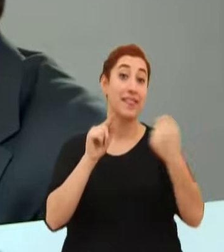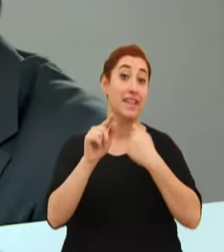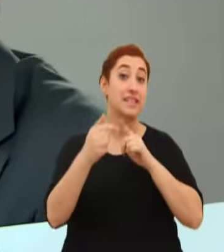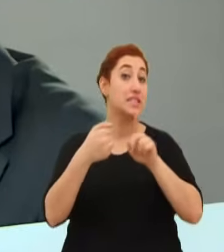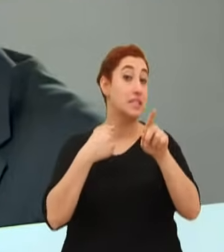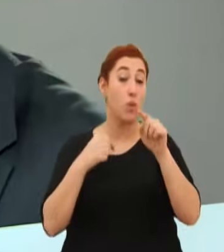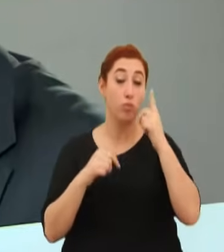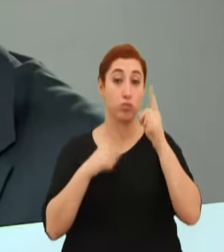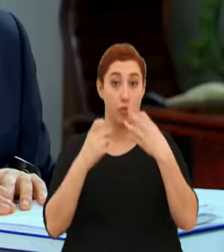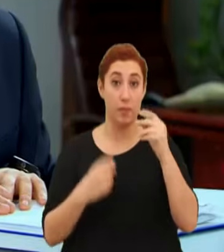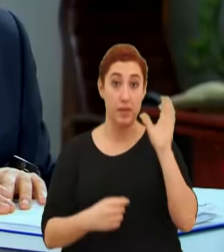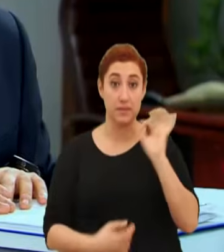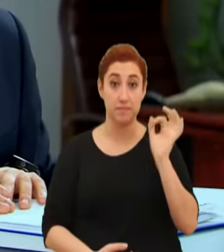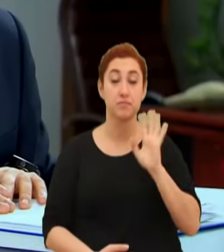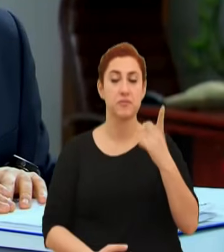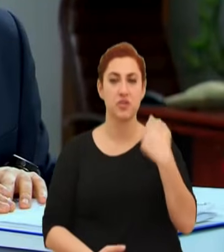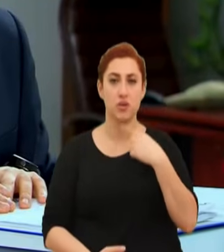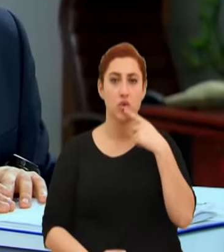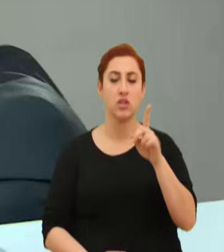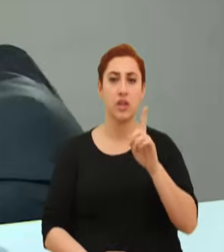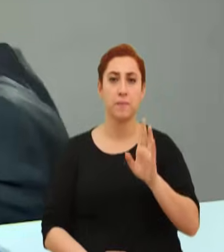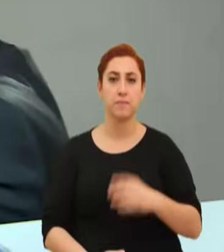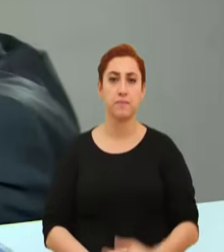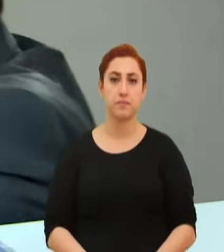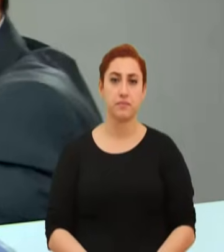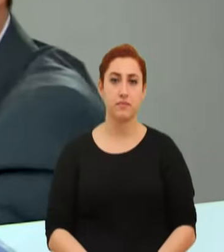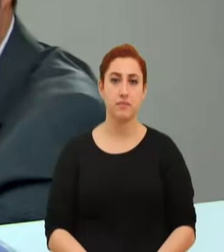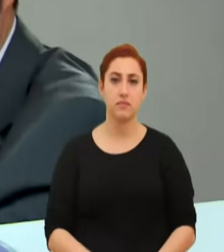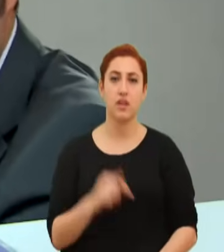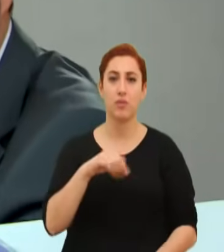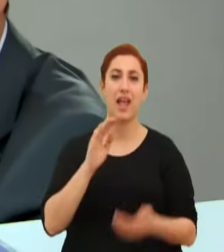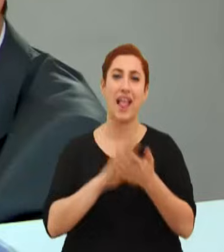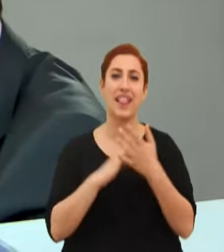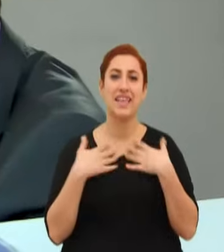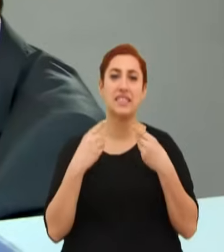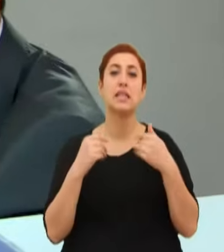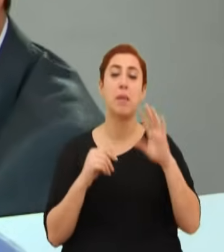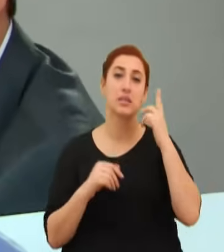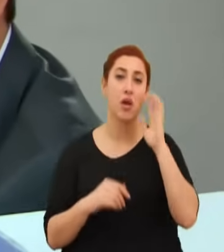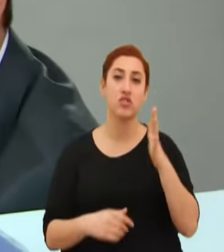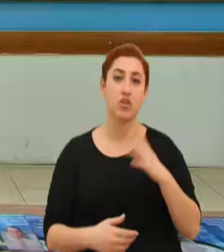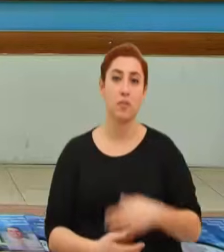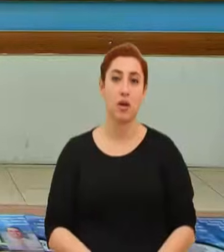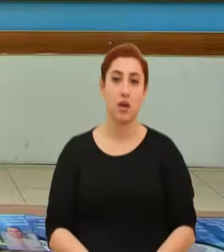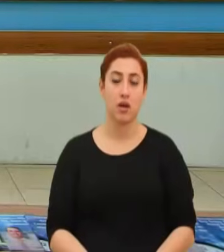yöne aktığını bulacağız değil mi? Peki bir şey söyleyeceğim abicim. Yani bu hani bir elle hissedilmez mi acaba ya?